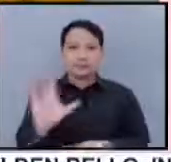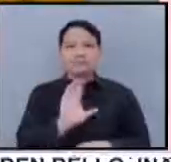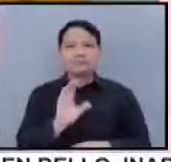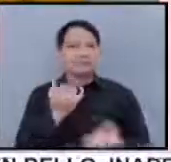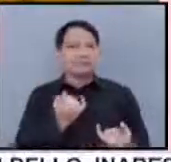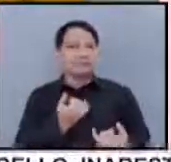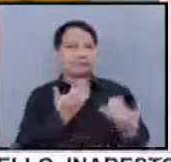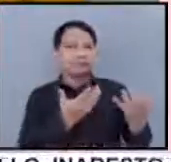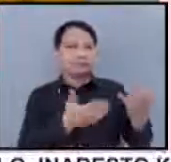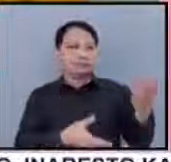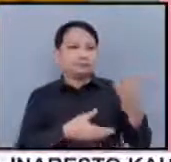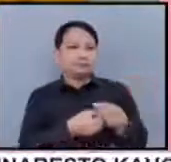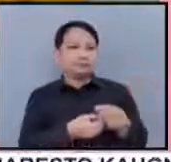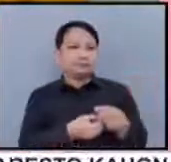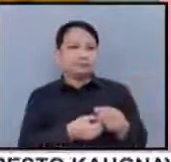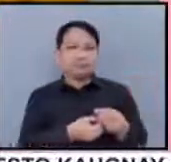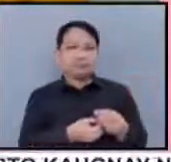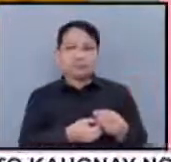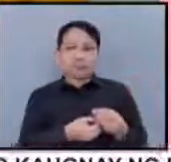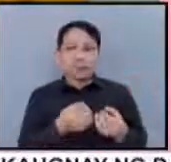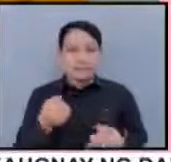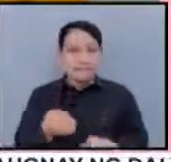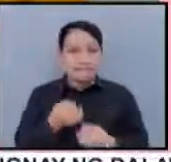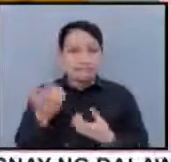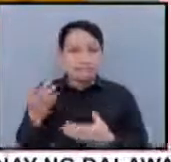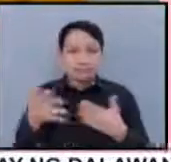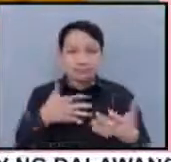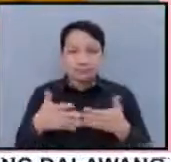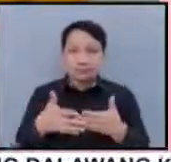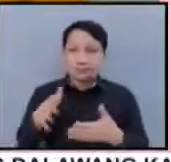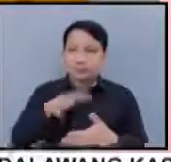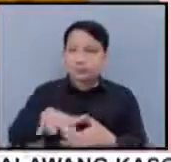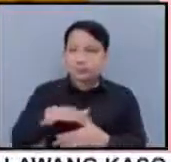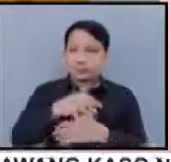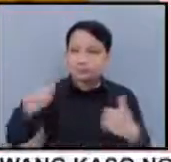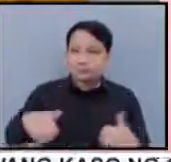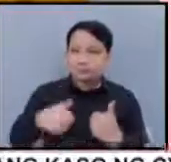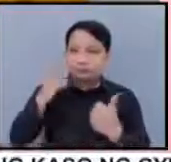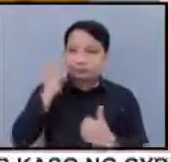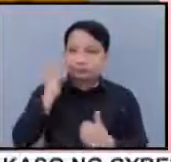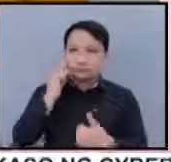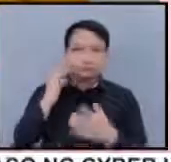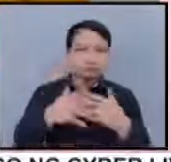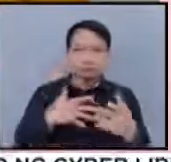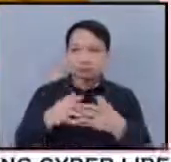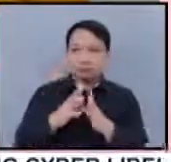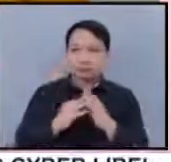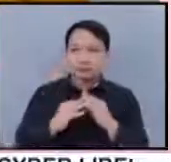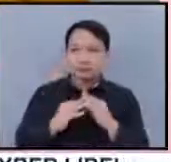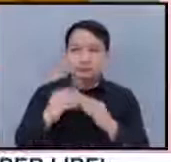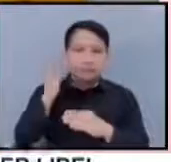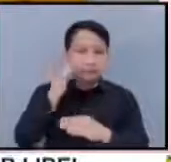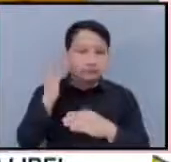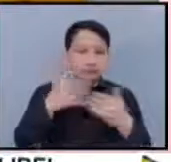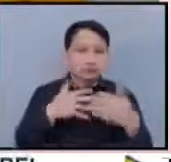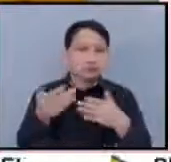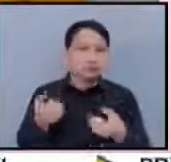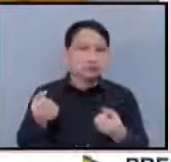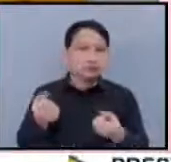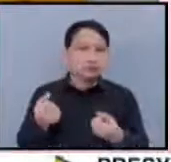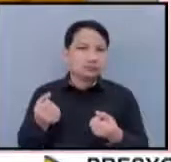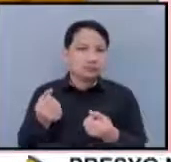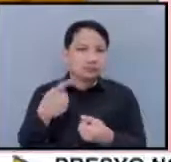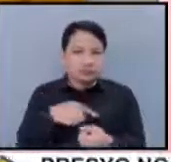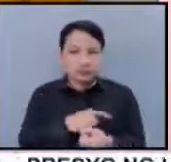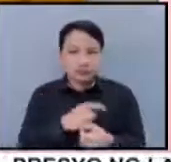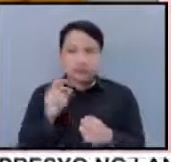mga pinagdadaanan natin na ng mga challenges, pandemic or whatever na problem. Kailangan may mga ano tayo, may mga